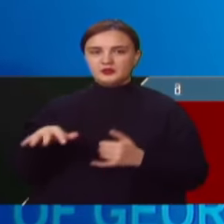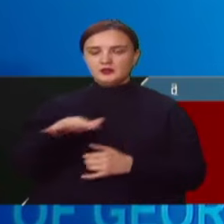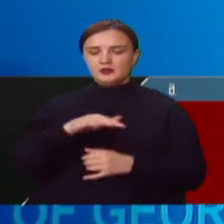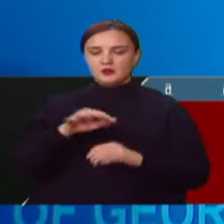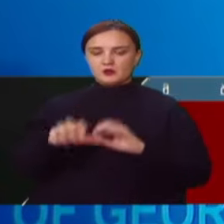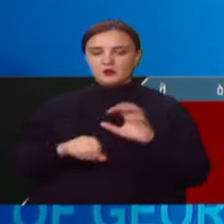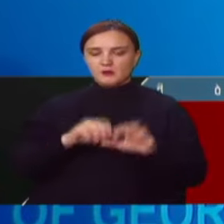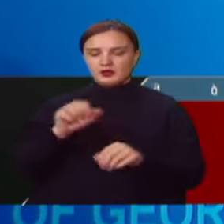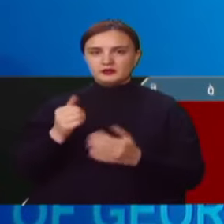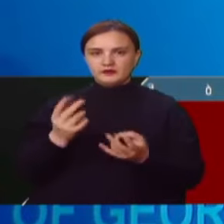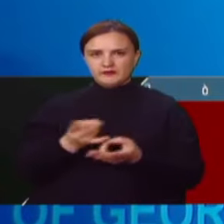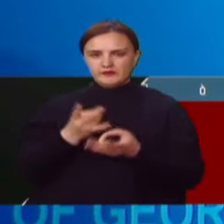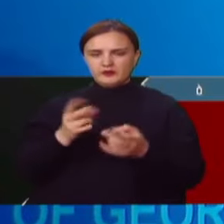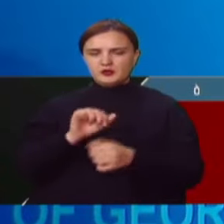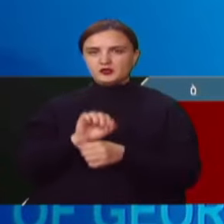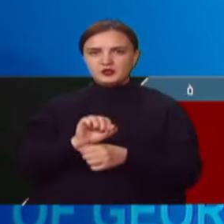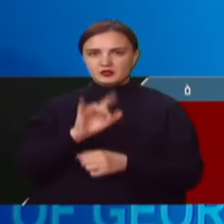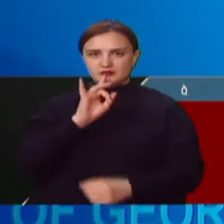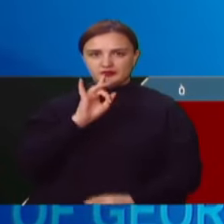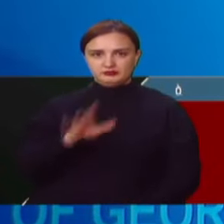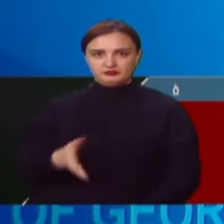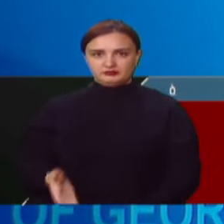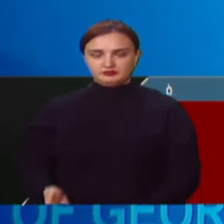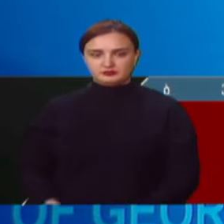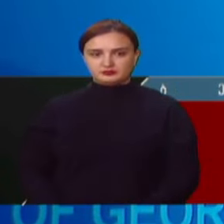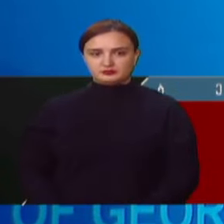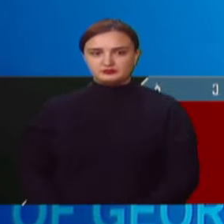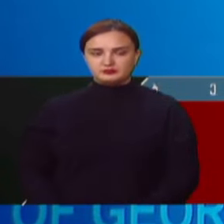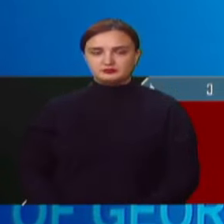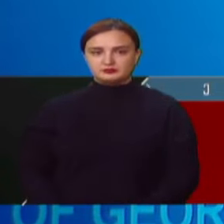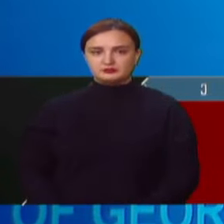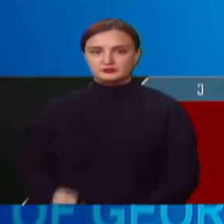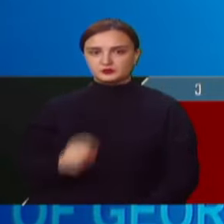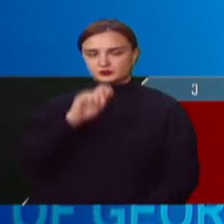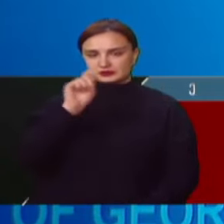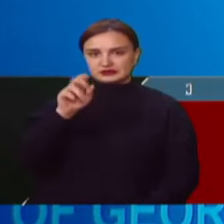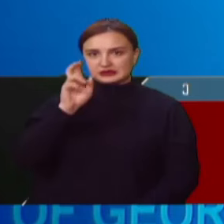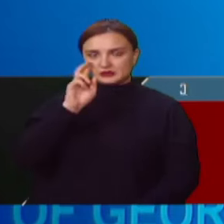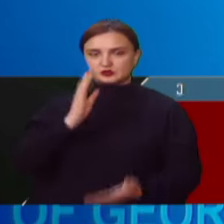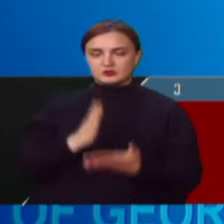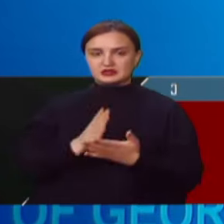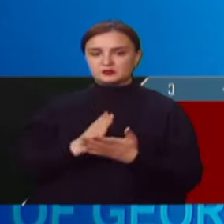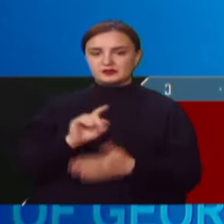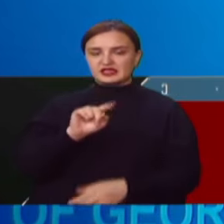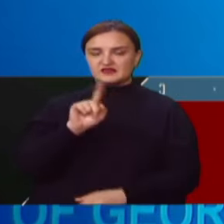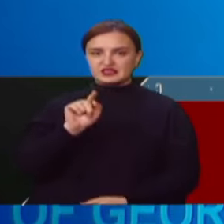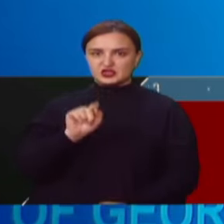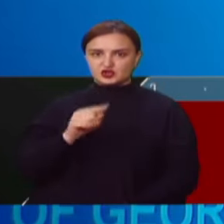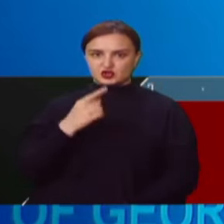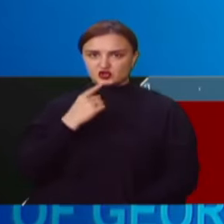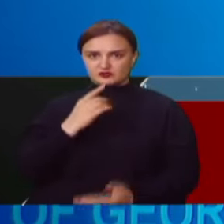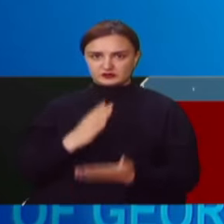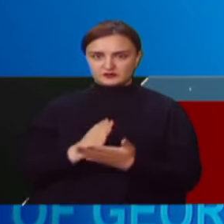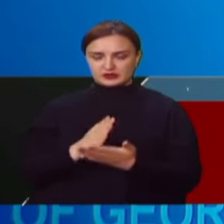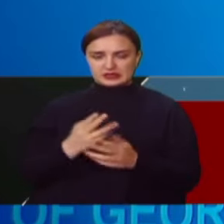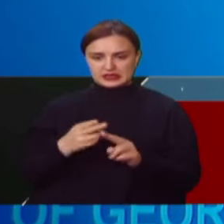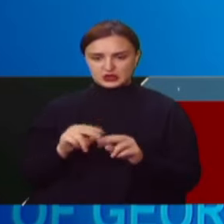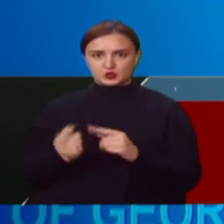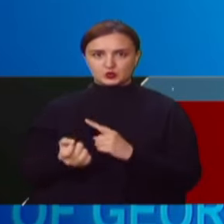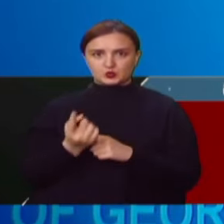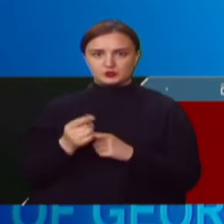ოკუპაცია მიდის და შეჩერებას არ ჩანს საფუძველი და უკრაინის სახელმწიფოს არსებობა რო კითხვის ნიშნის ქვეშ დგას, ეს არის